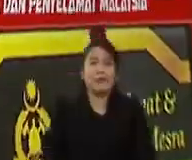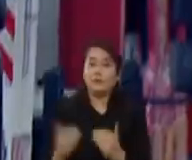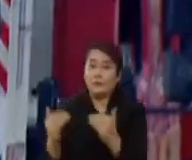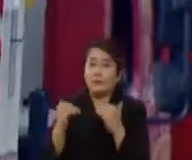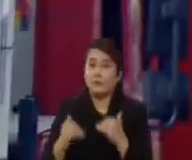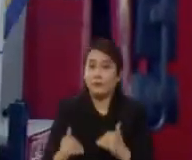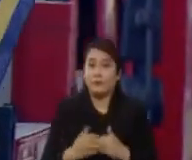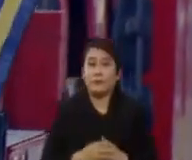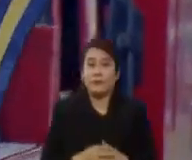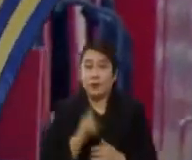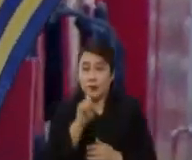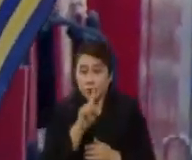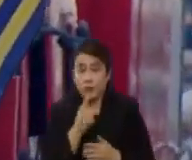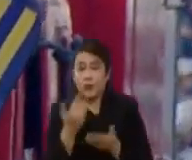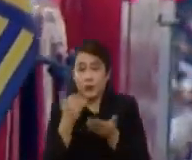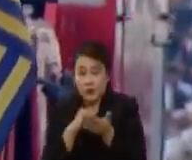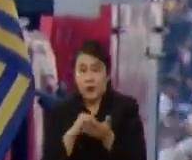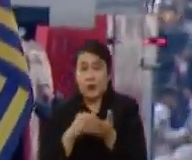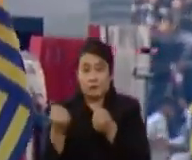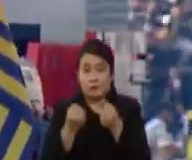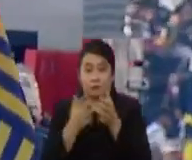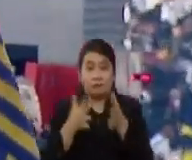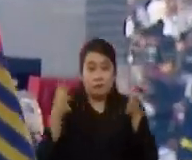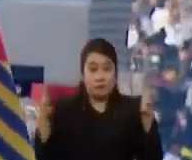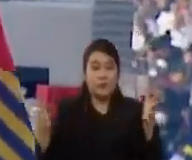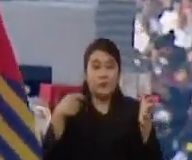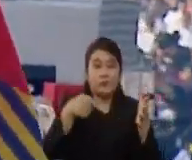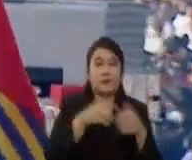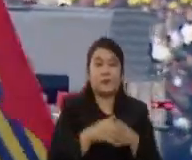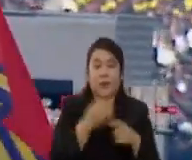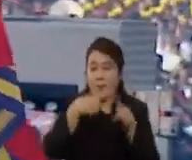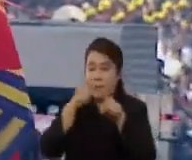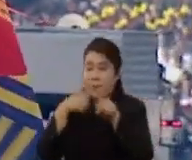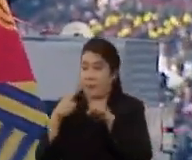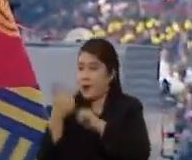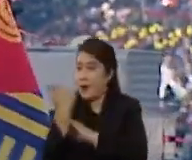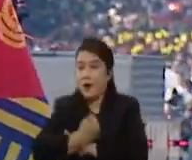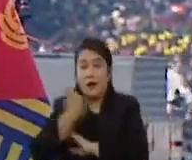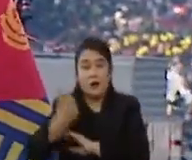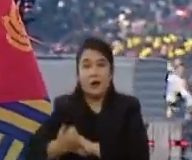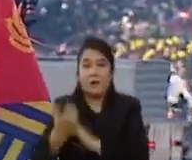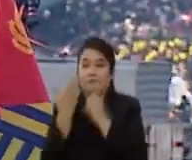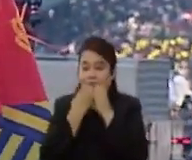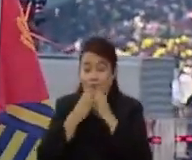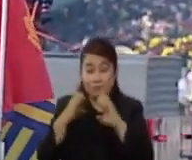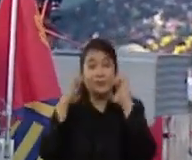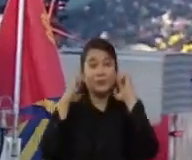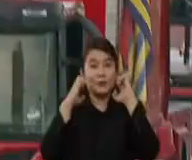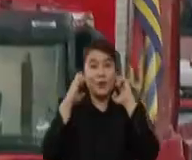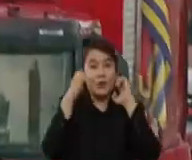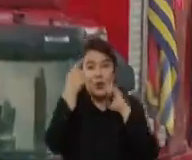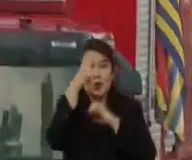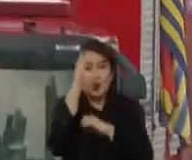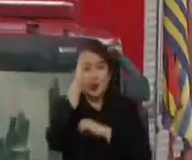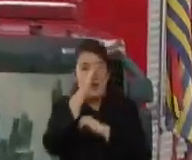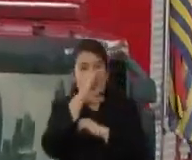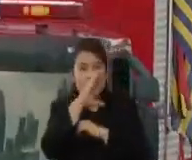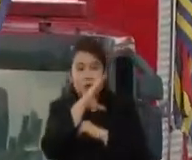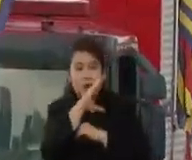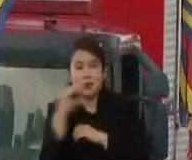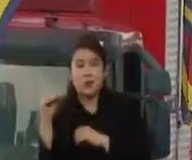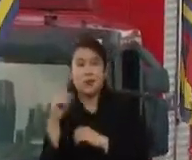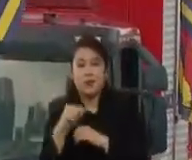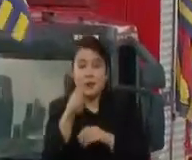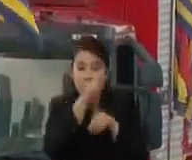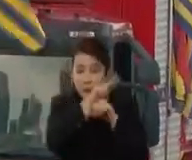Disusuli satu unit jentera hazmat dilengkapi dengan pelbagai peralatan canggih bagi pengesanan, pengenalpastian